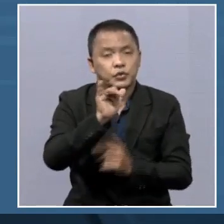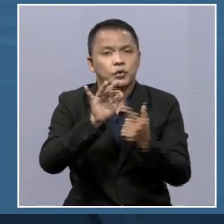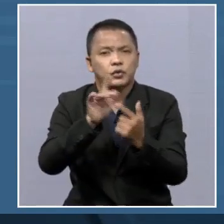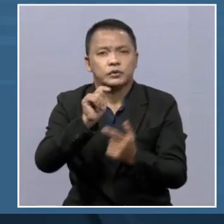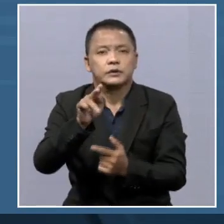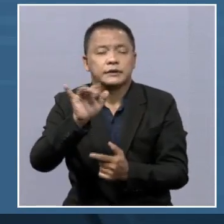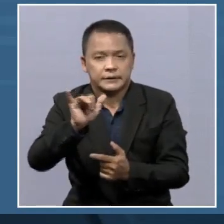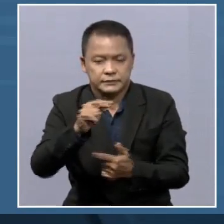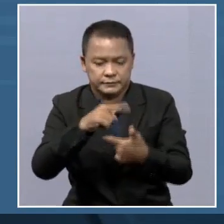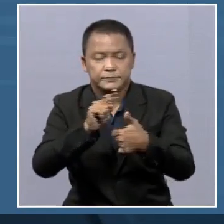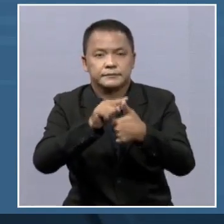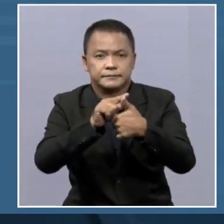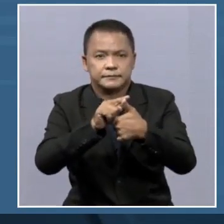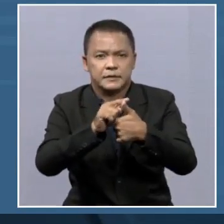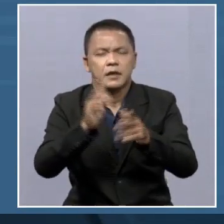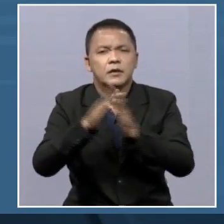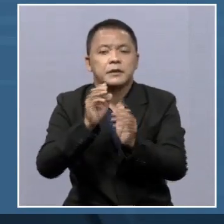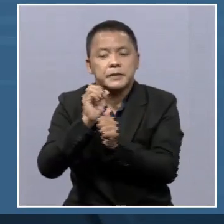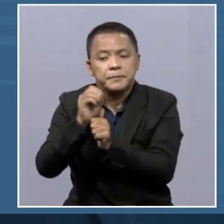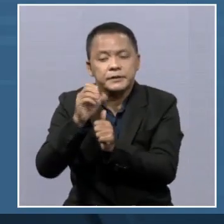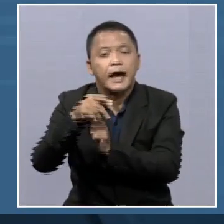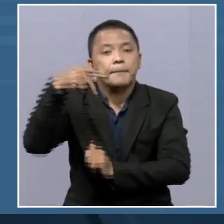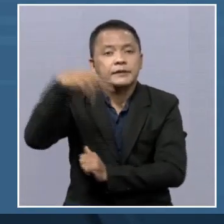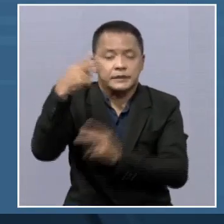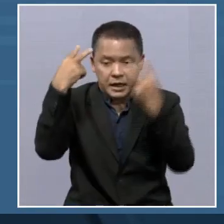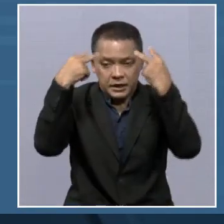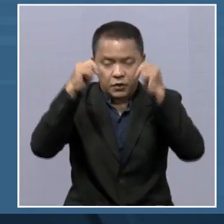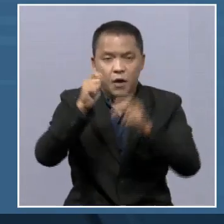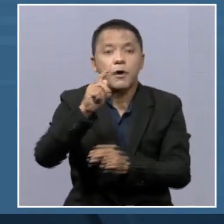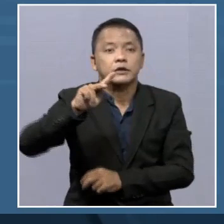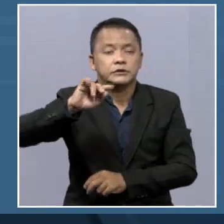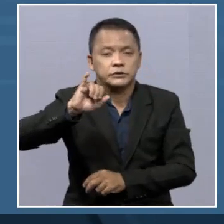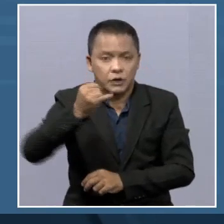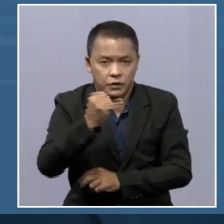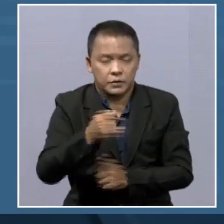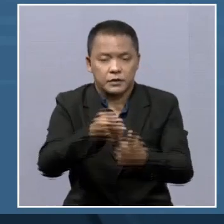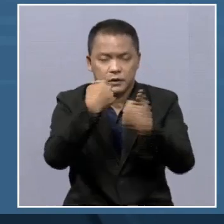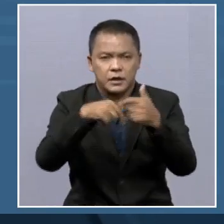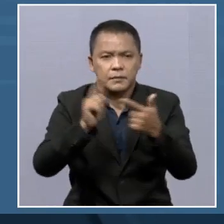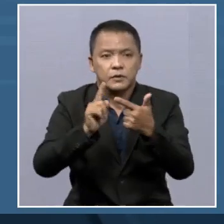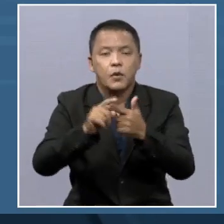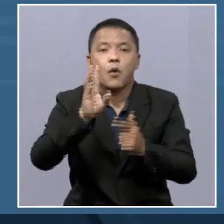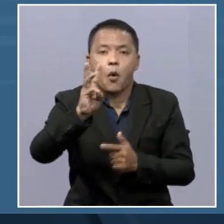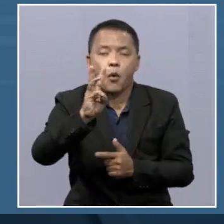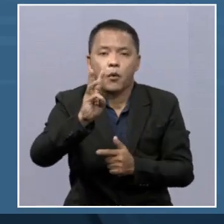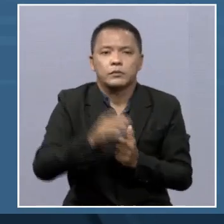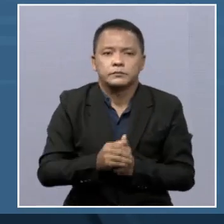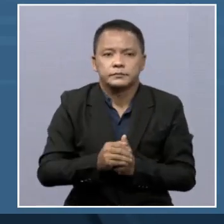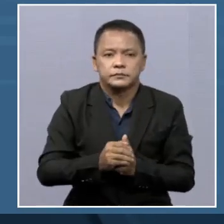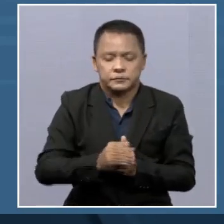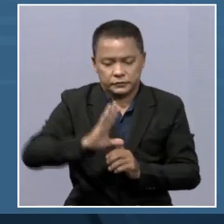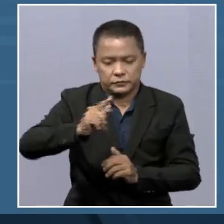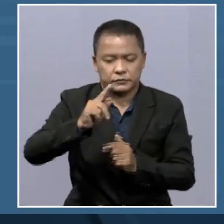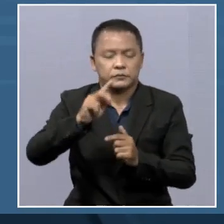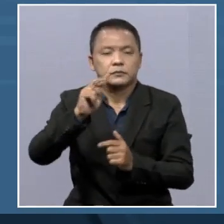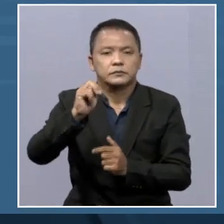ณยุทธศักดิ์ชูประเสริฐเป็นที่ปรึกษาพิเศษนายกอบจ.ปทุมธานีค่ะแล้วก็มีเขต6คุณชนพัฒน์นะ